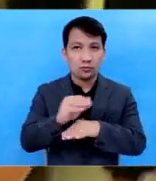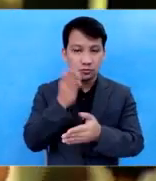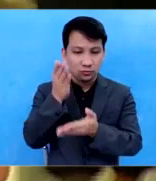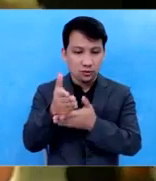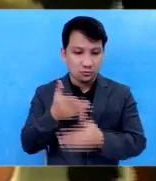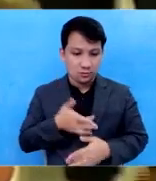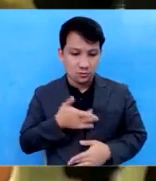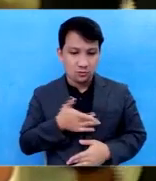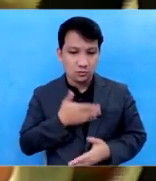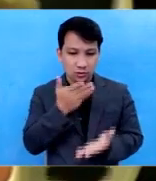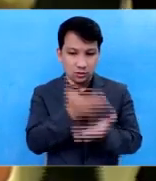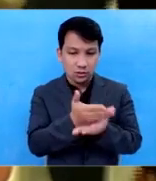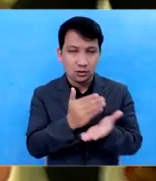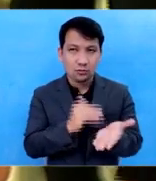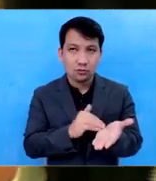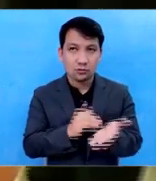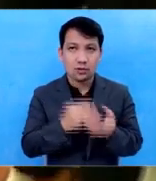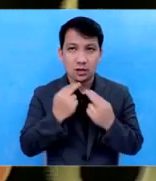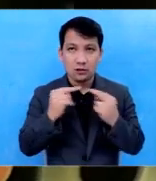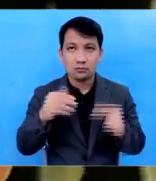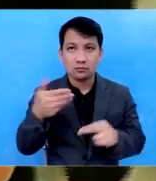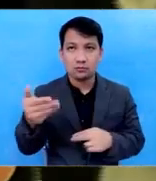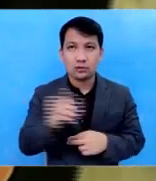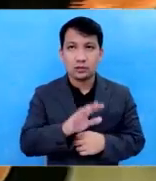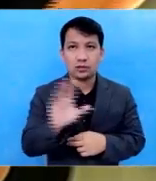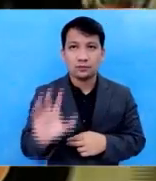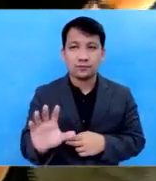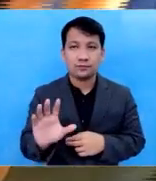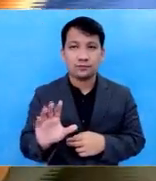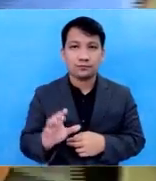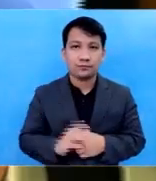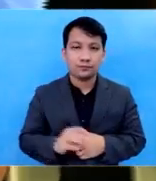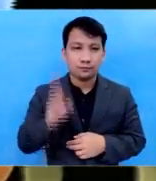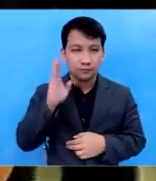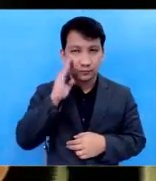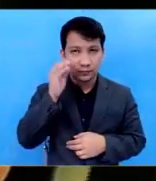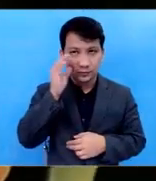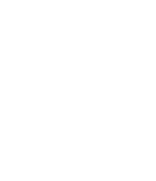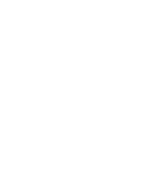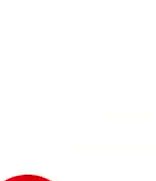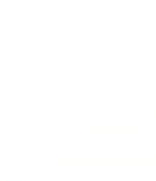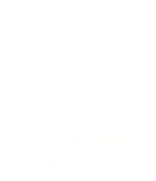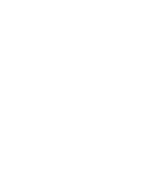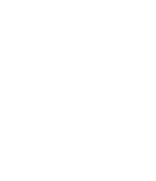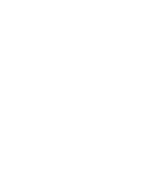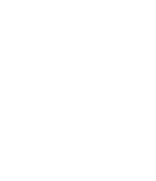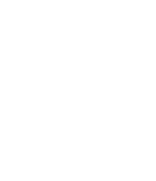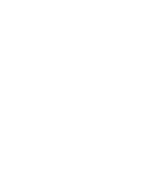nararamdaman. Nagbabalita mula sa Frontline, Brian Castillo, News 5.